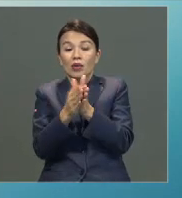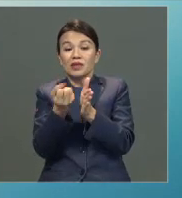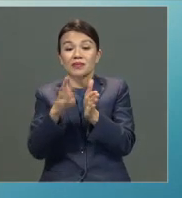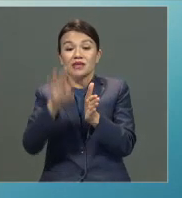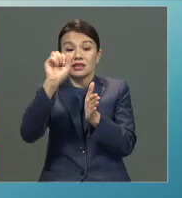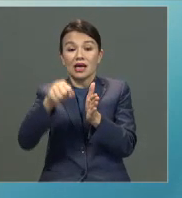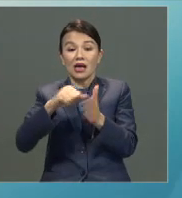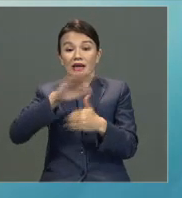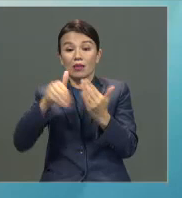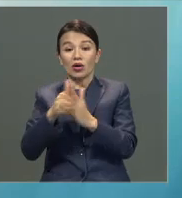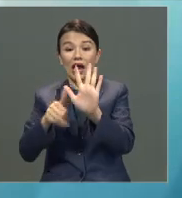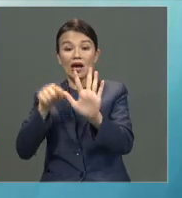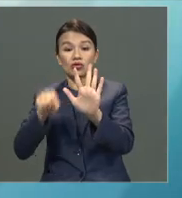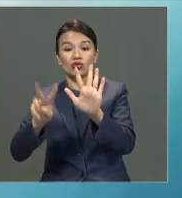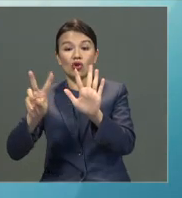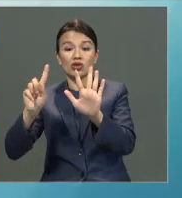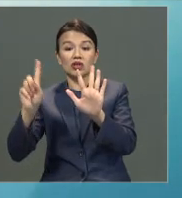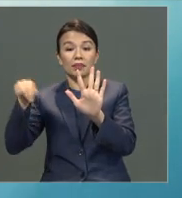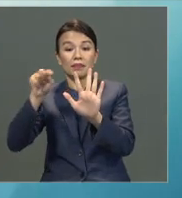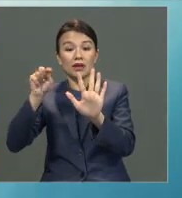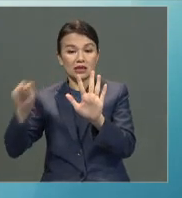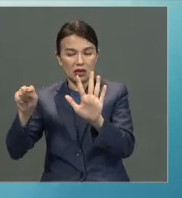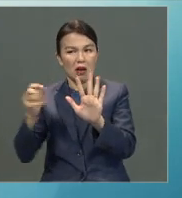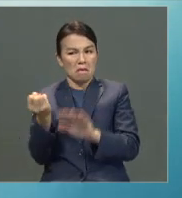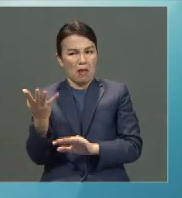รายนะครับก็ทำให้อัตราการติดเชื้อสัดส่วนอยู่ที่5.2 1%ก็ถือว่าสูงนะครับตอนนี้นะครับก็ไปดูนะครับว่าหลายคนบอกว่าอ่ะปล่อยปล่อยเข้ามาเนี่ยมีการตรวจเชื้อเนี่ยส่วนใหญ่